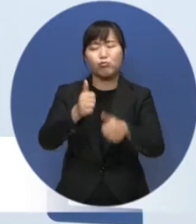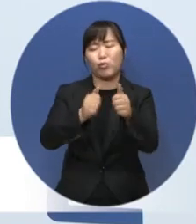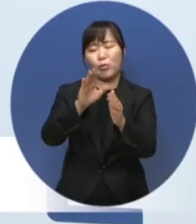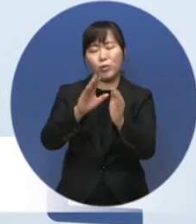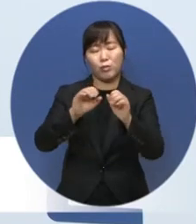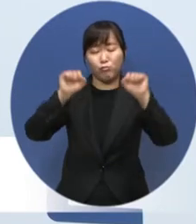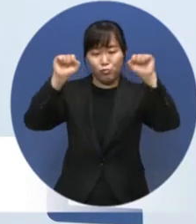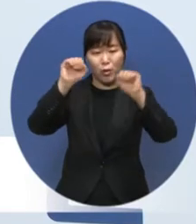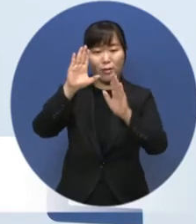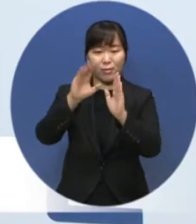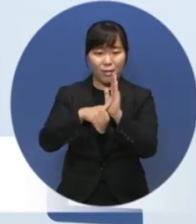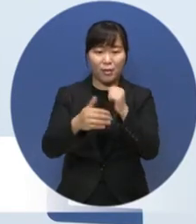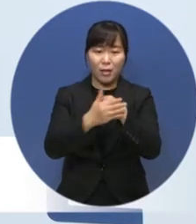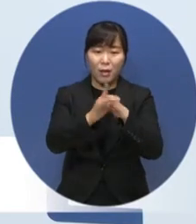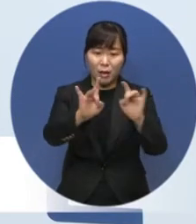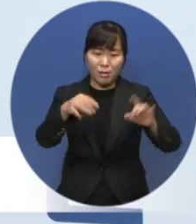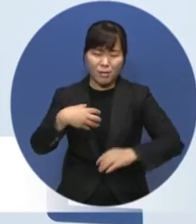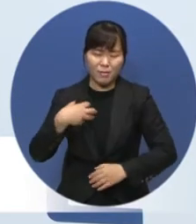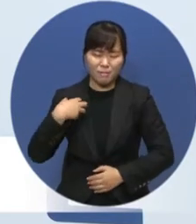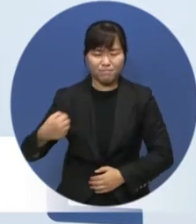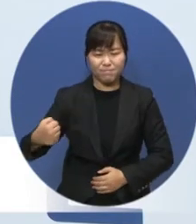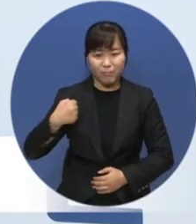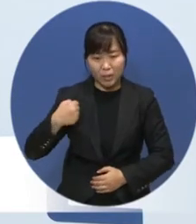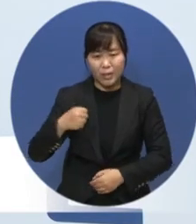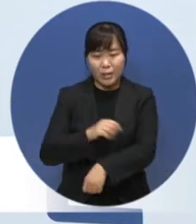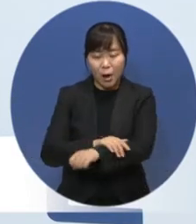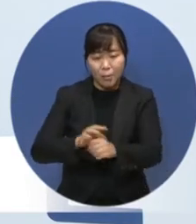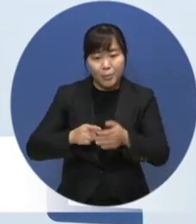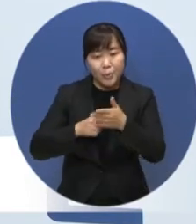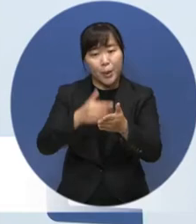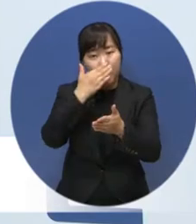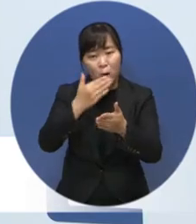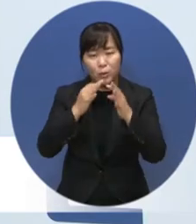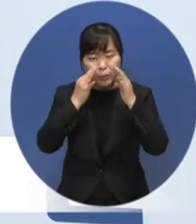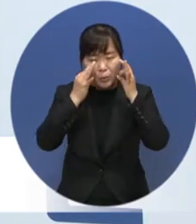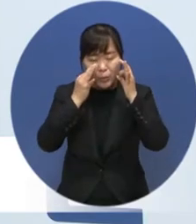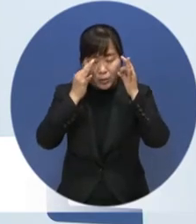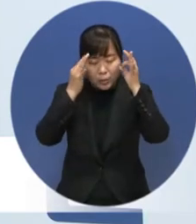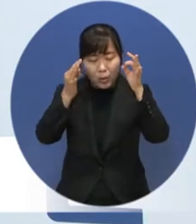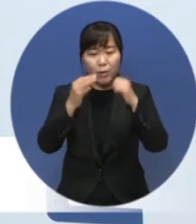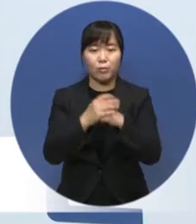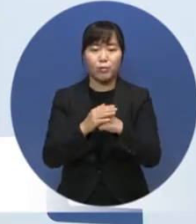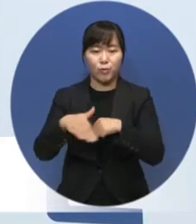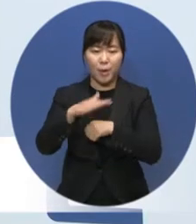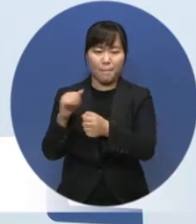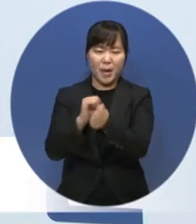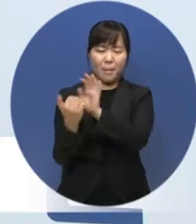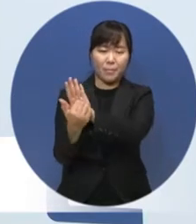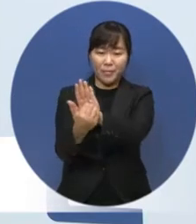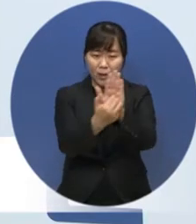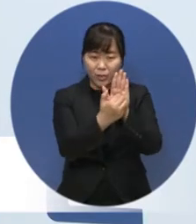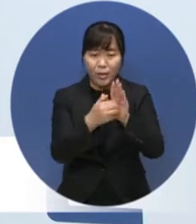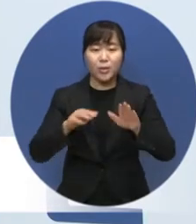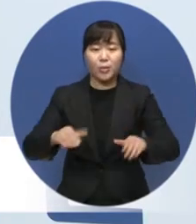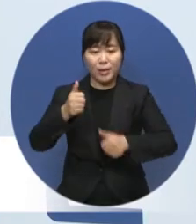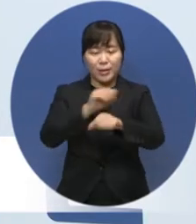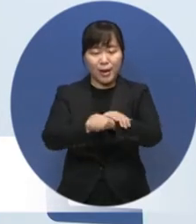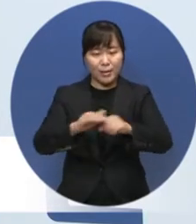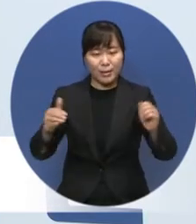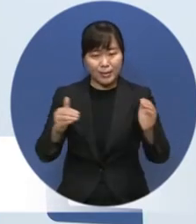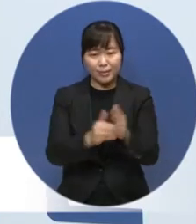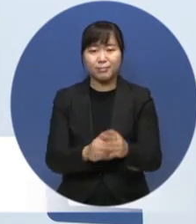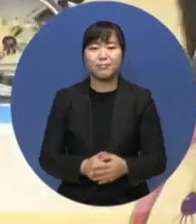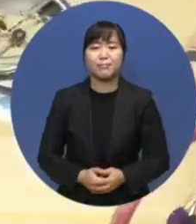때문에 각자의 역량을 유지할 수 있고 최선을 다해서 방역을 해서 이번 리그를 잘